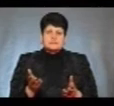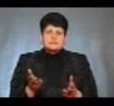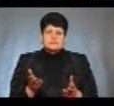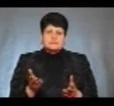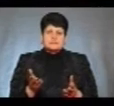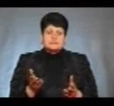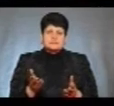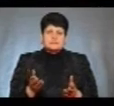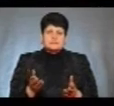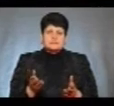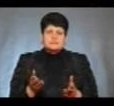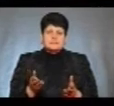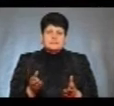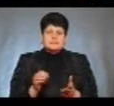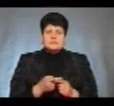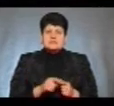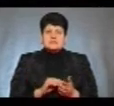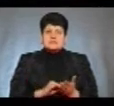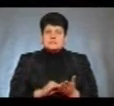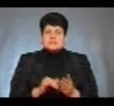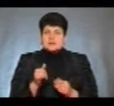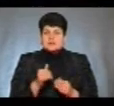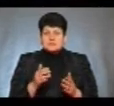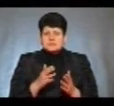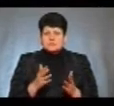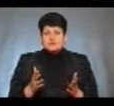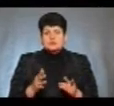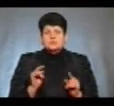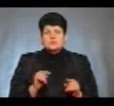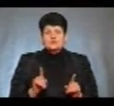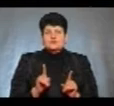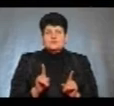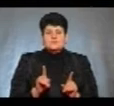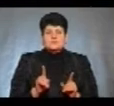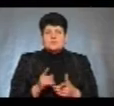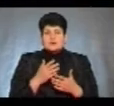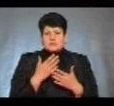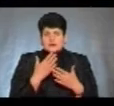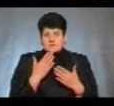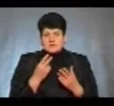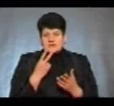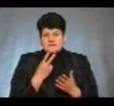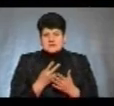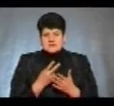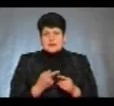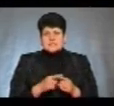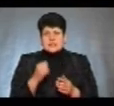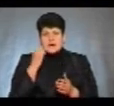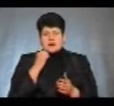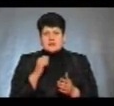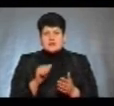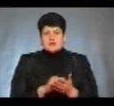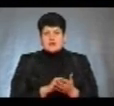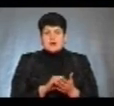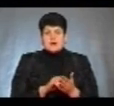спруся писати зараз ще не можна, тому що немає визнання тих архівних даних.